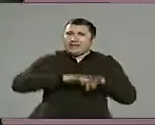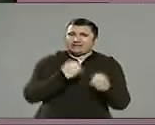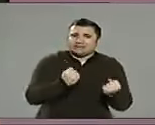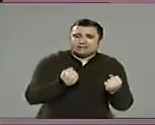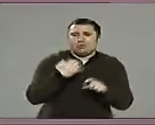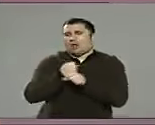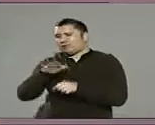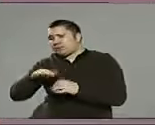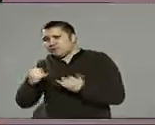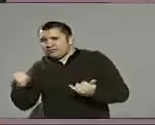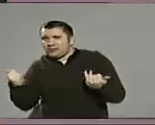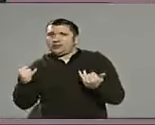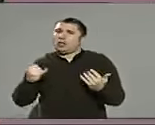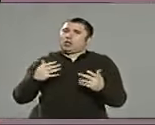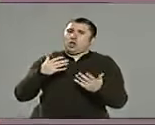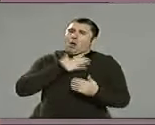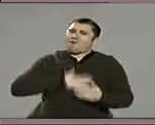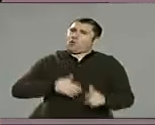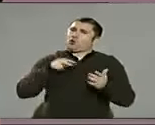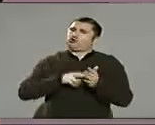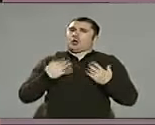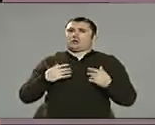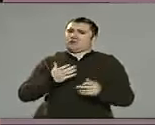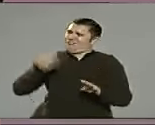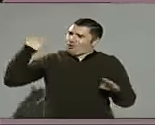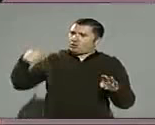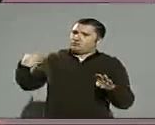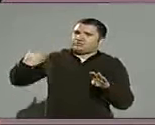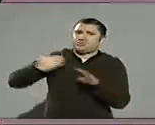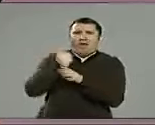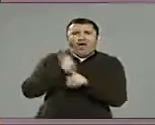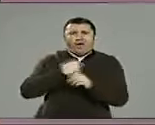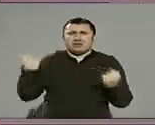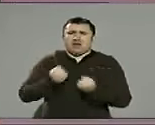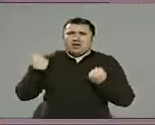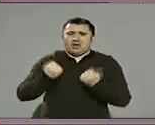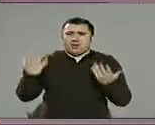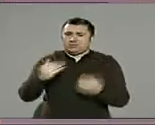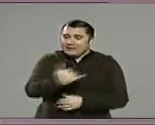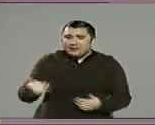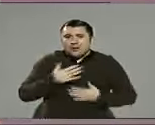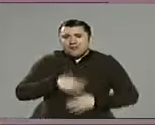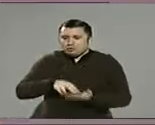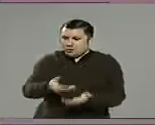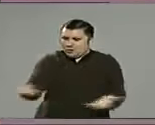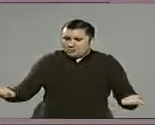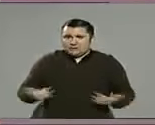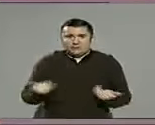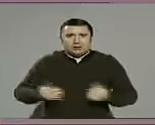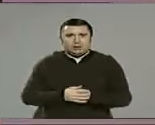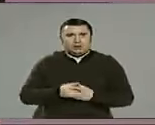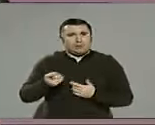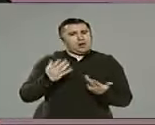ihren hart erarbeiteten Wohlstand und auch um die Zukunft ihrer Kinder. Was erleben die Deutschen eigentlich bei der